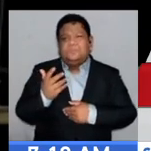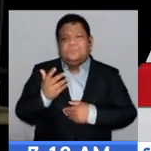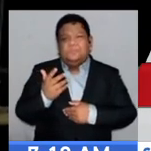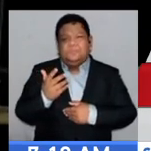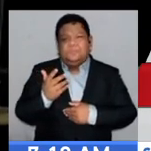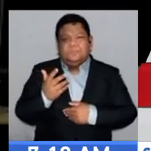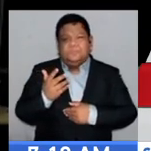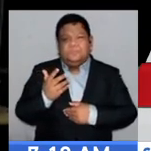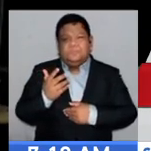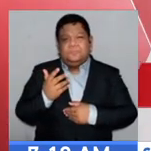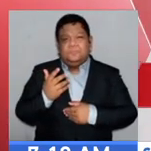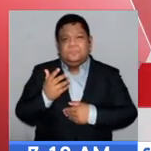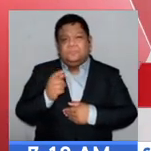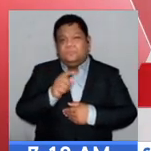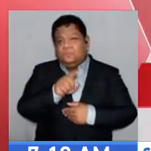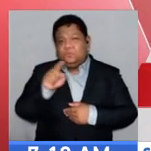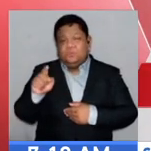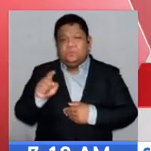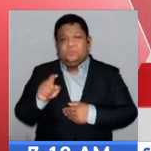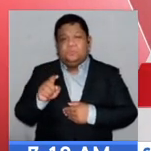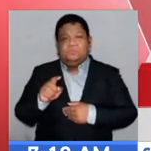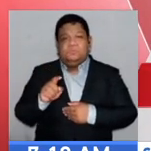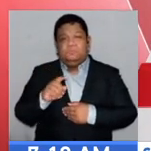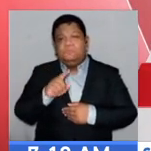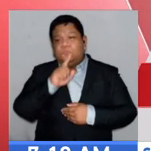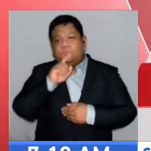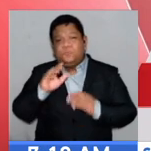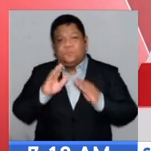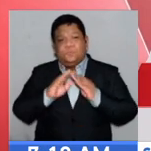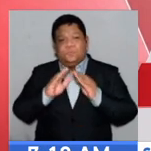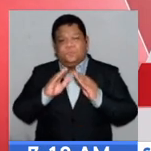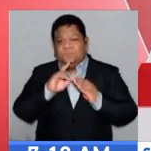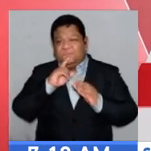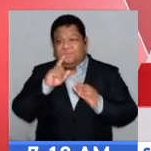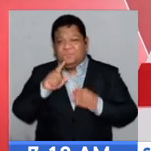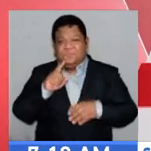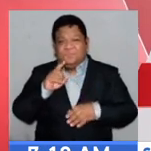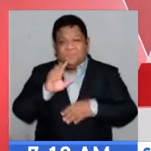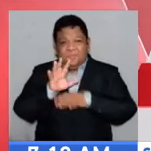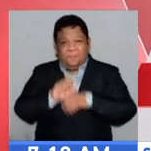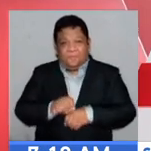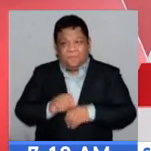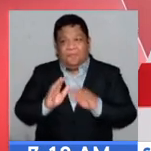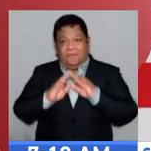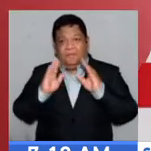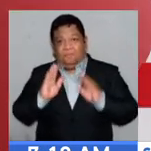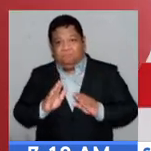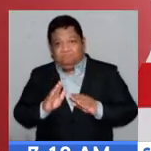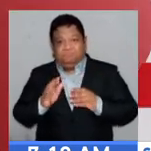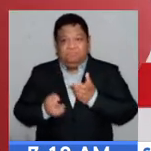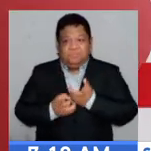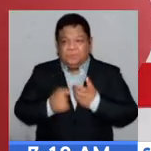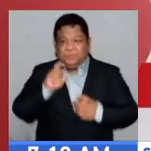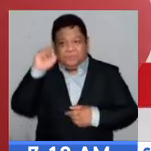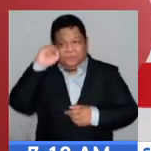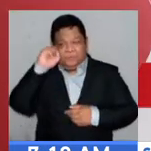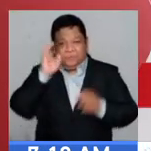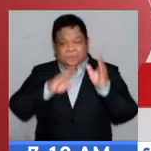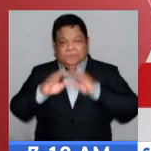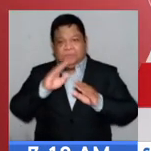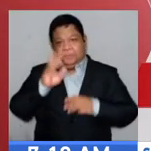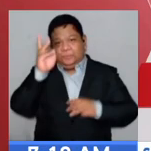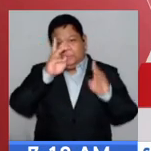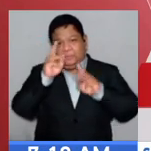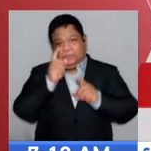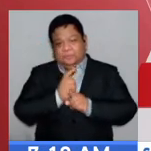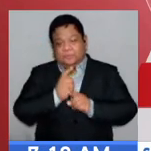frontliner na katulad ko, no? Talagang yung issue ng sibuyas, talagang nakakabahala din, ano? Yung isang kailangan ng gawin